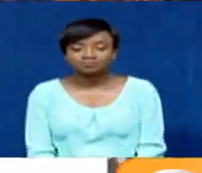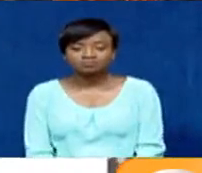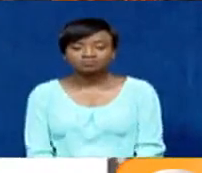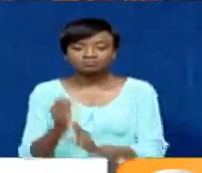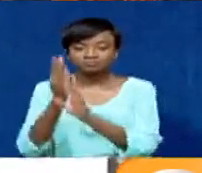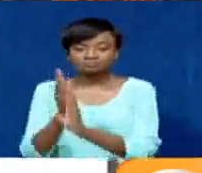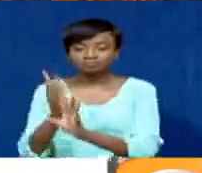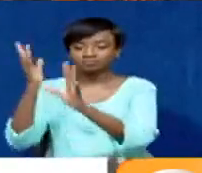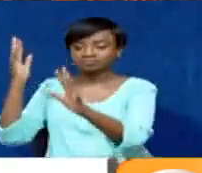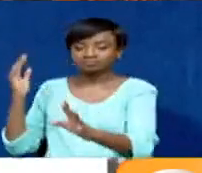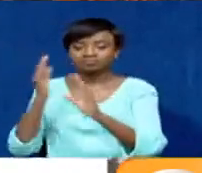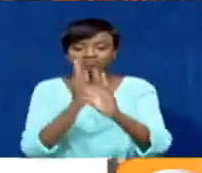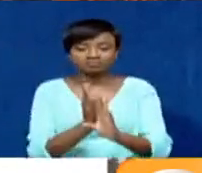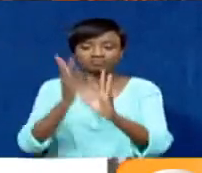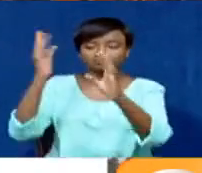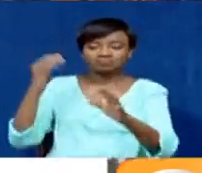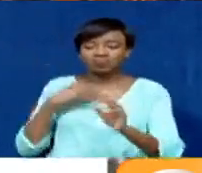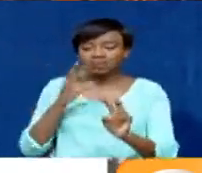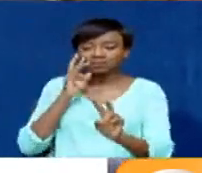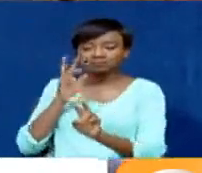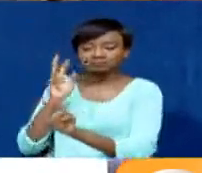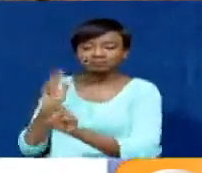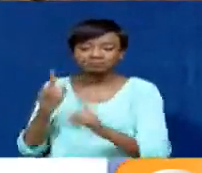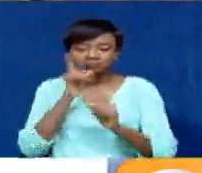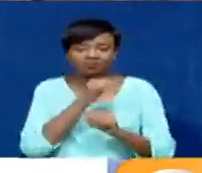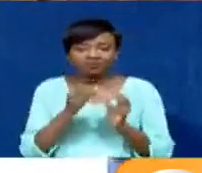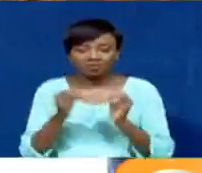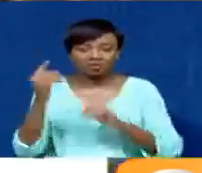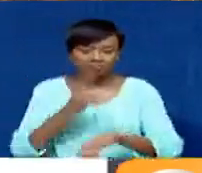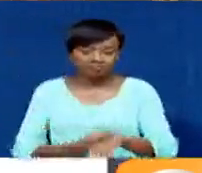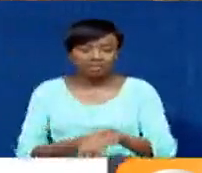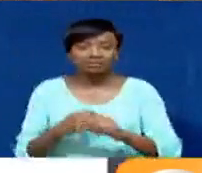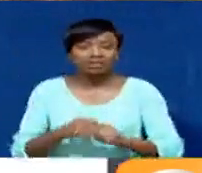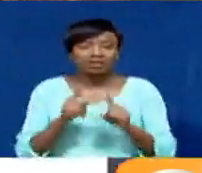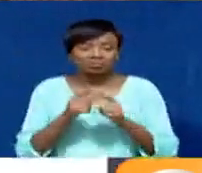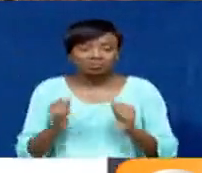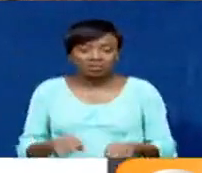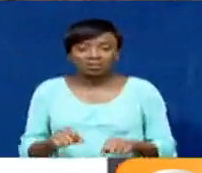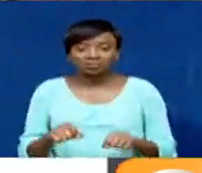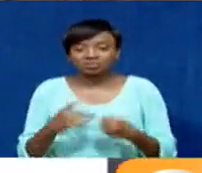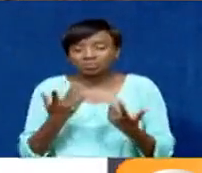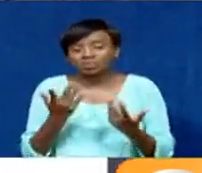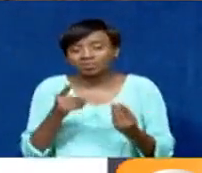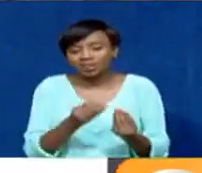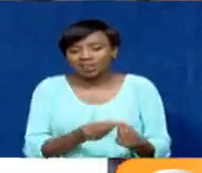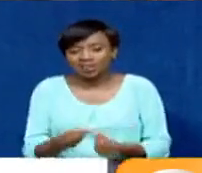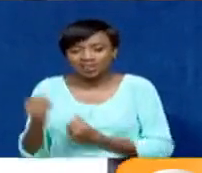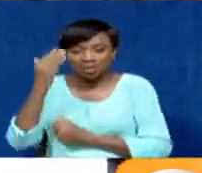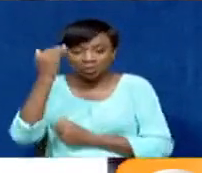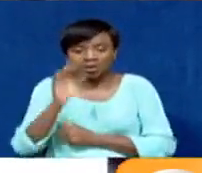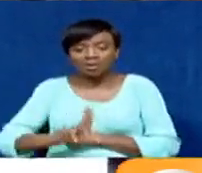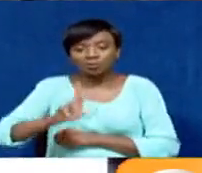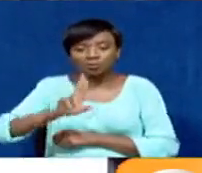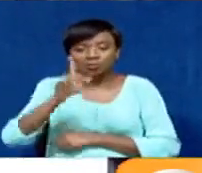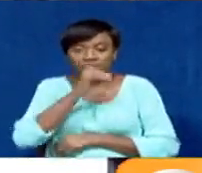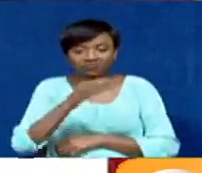Milolongo mirefu ambayo imekuwa ikishuhudiwa nchini kwa siku kadhaa zilizopita huenda sasa ikaziko katika kaburi la sahau baada ya